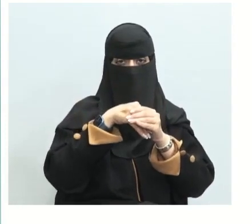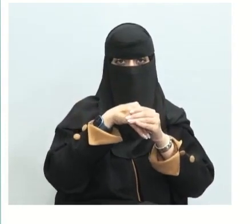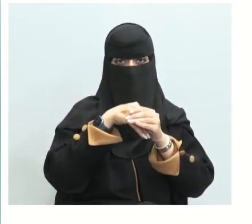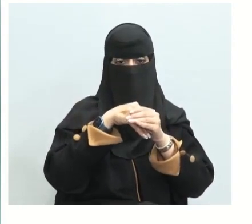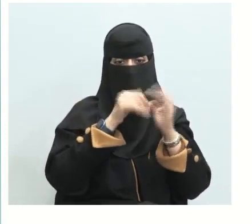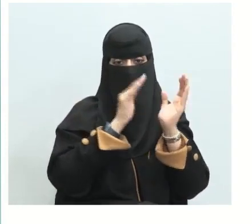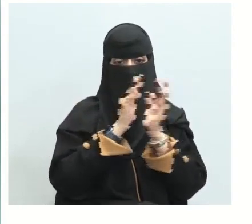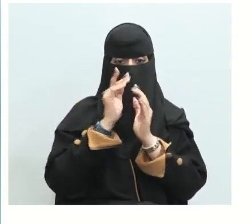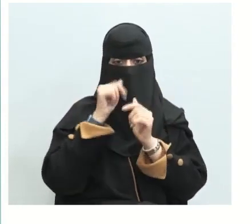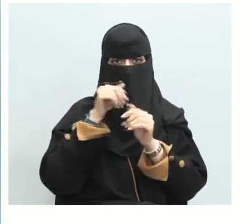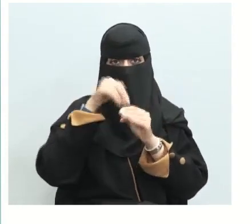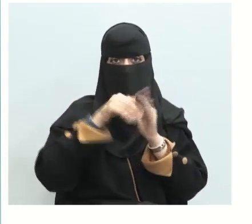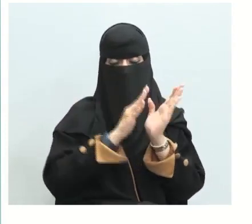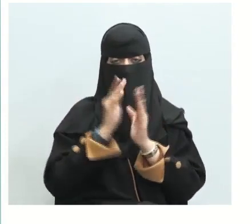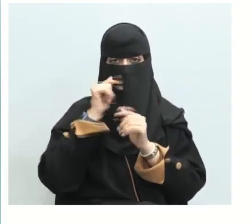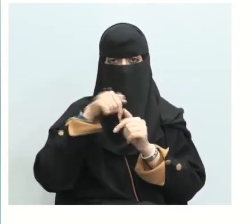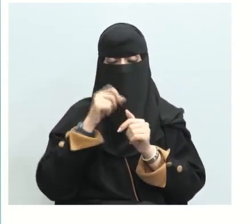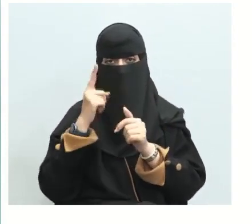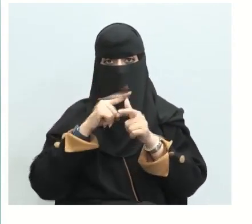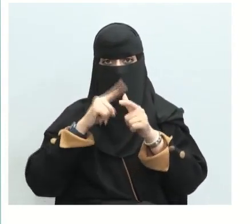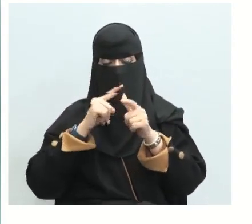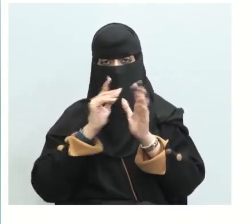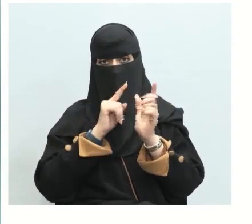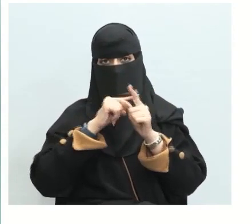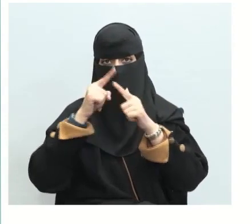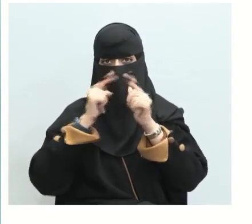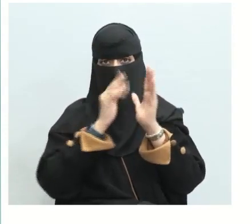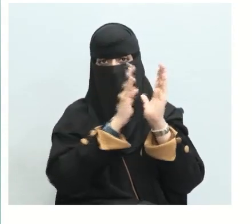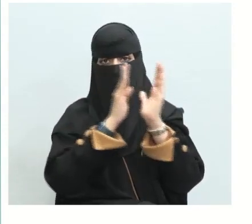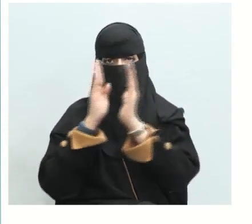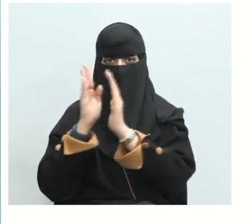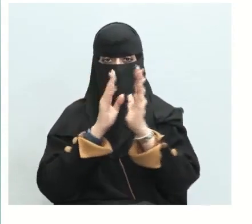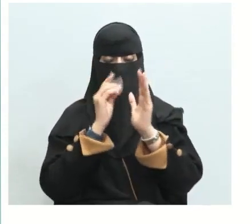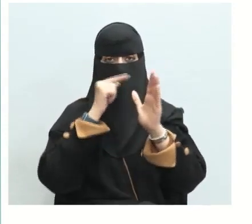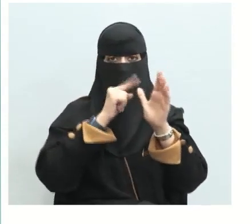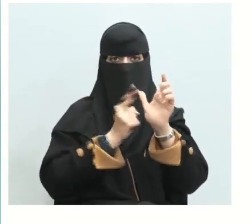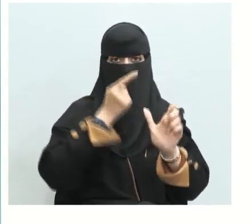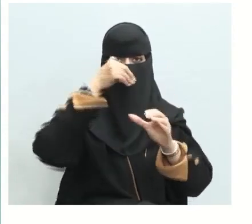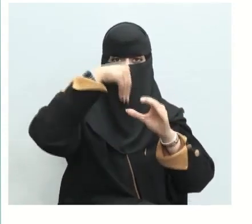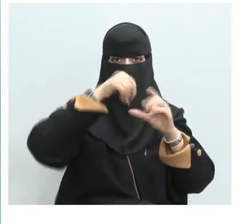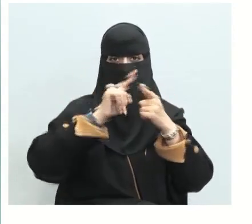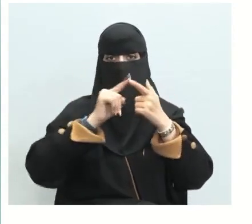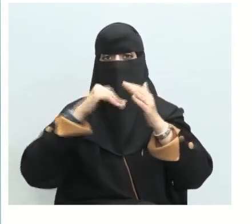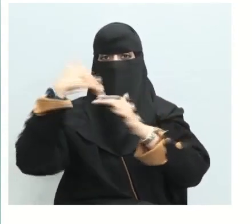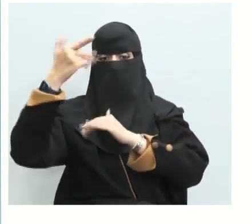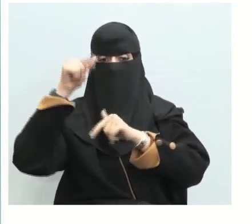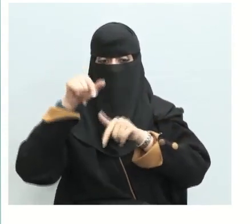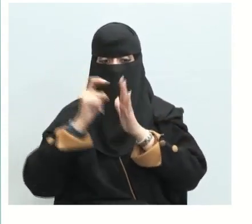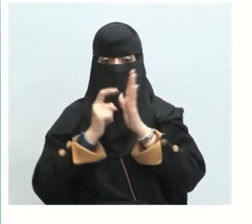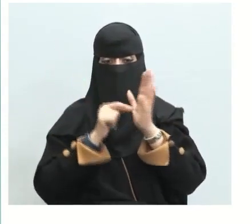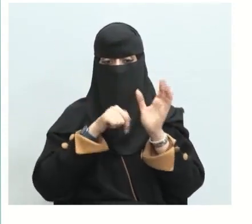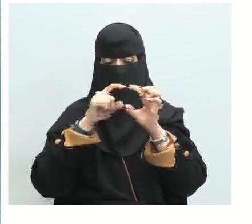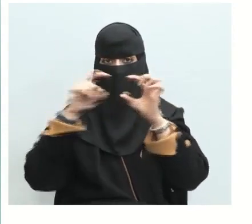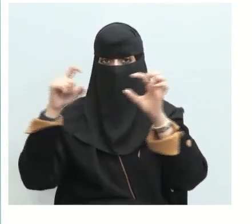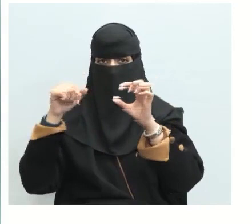خارجي أو ملف داخلي. إذا نقوم بوضع استعلام الوسائط ميديا، بعد ذلك نقوم بوضع الشرط. مثلا هنا